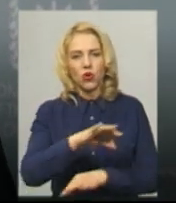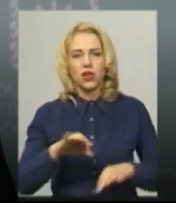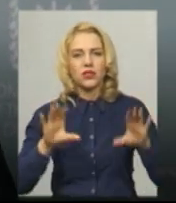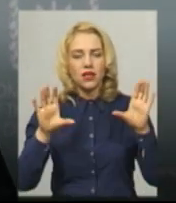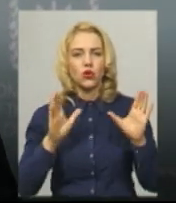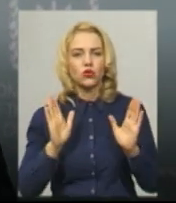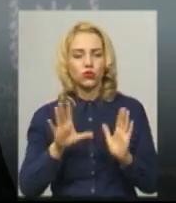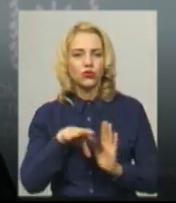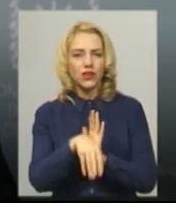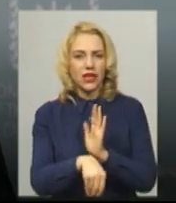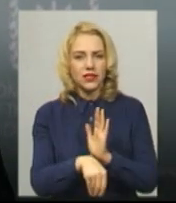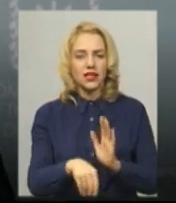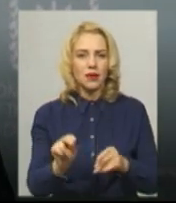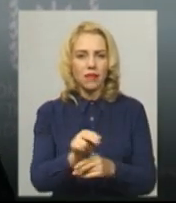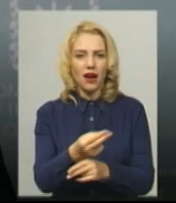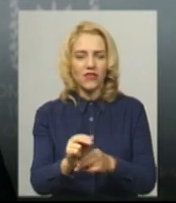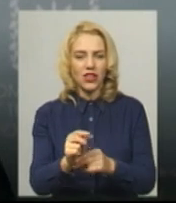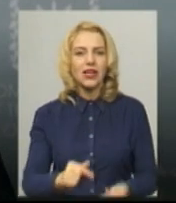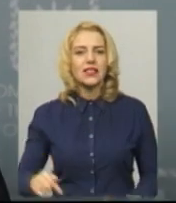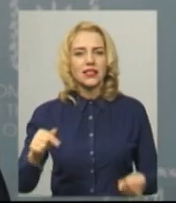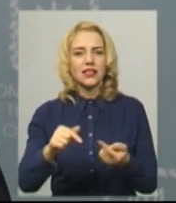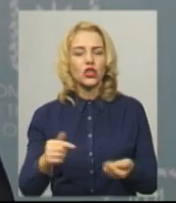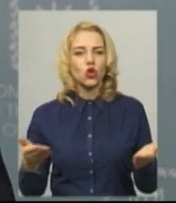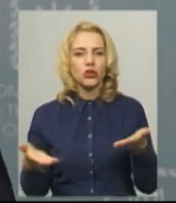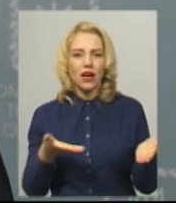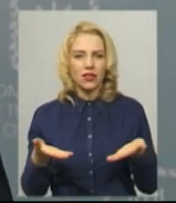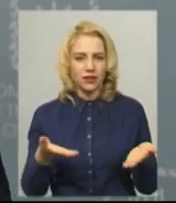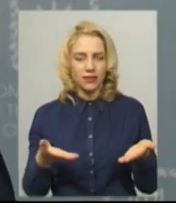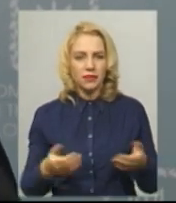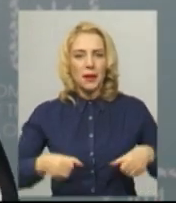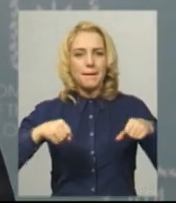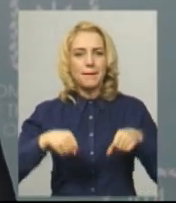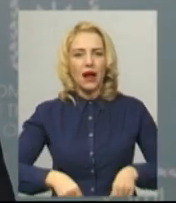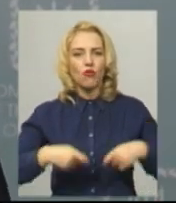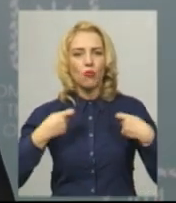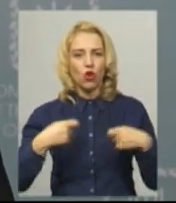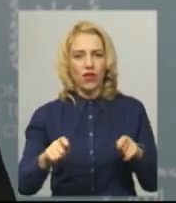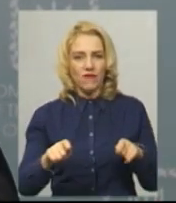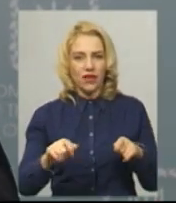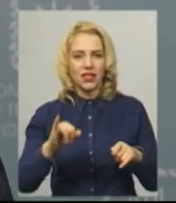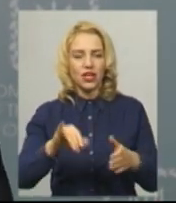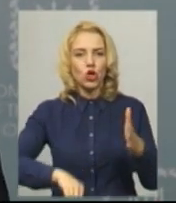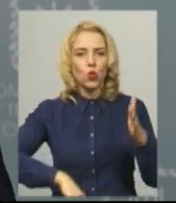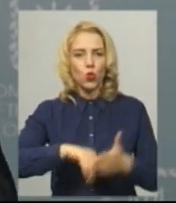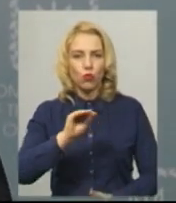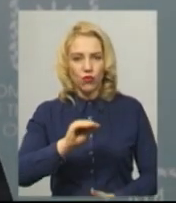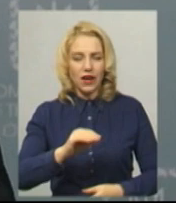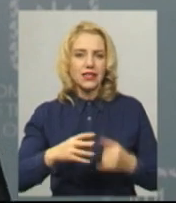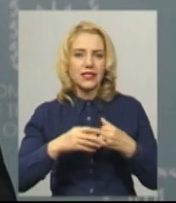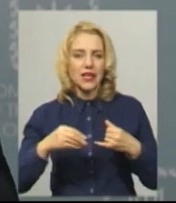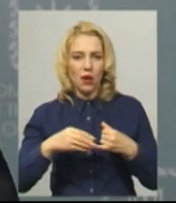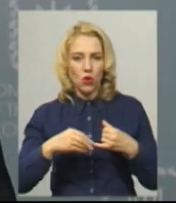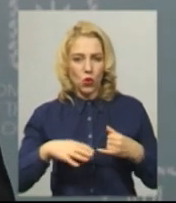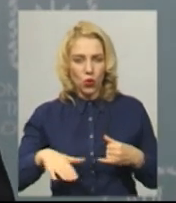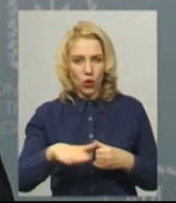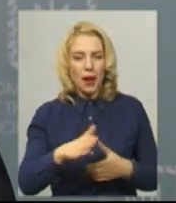будуть внесені правки, згідно яких право продавати і купувати землю